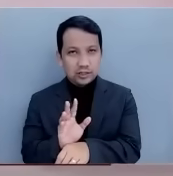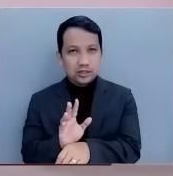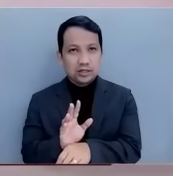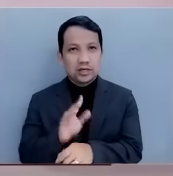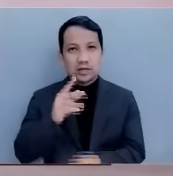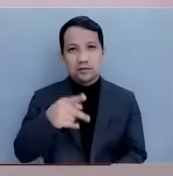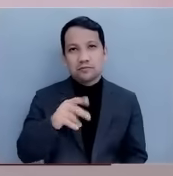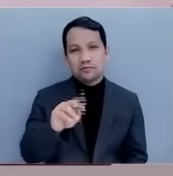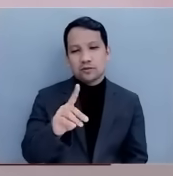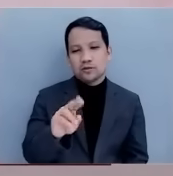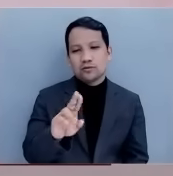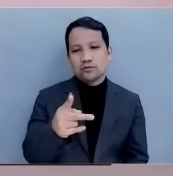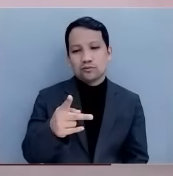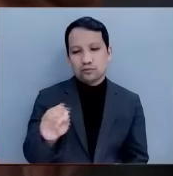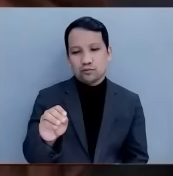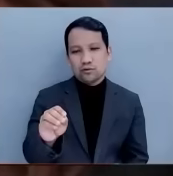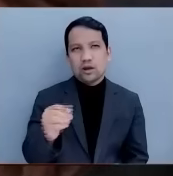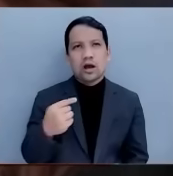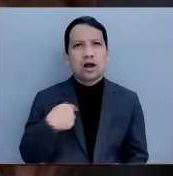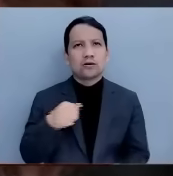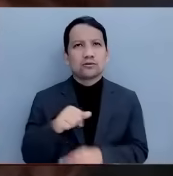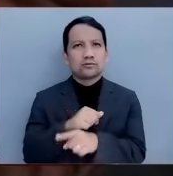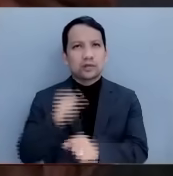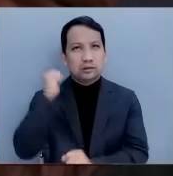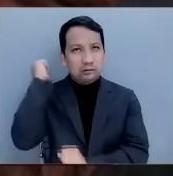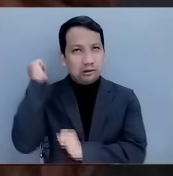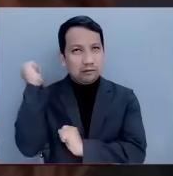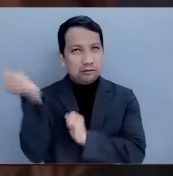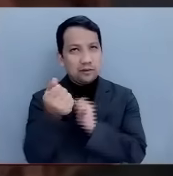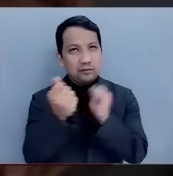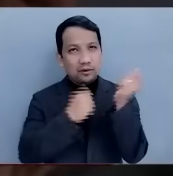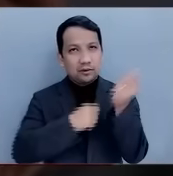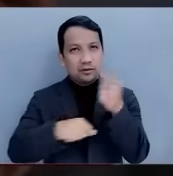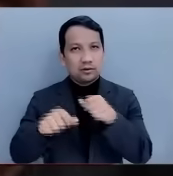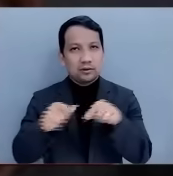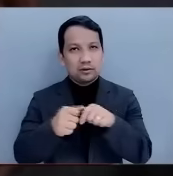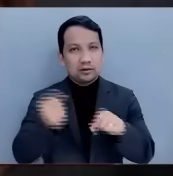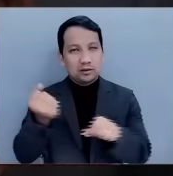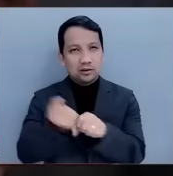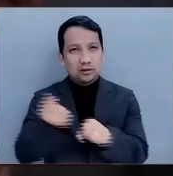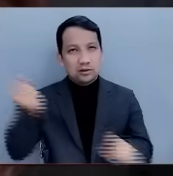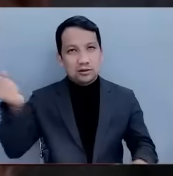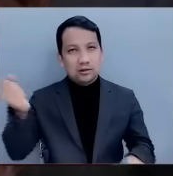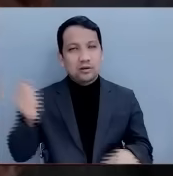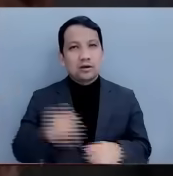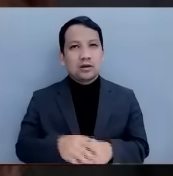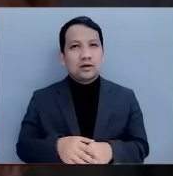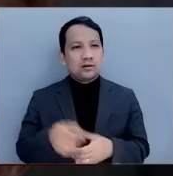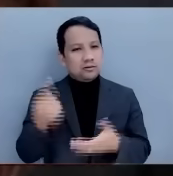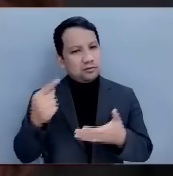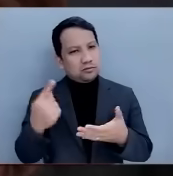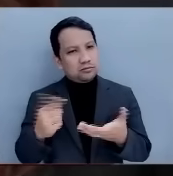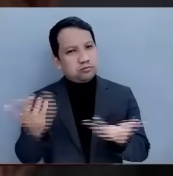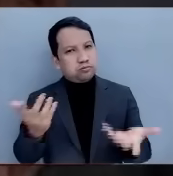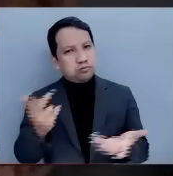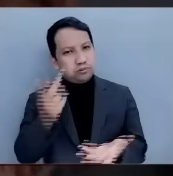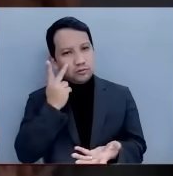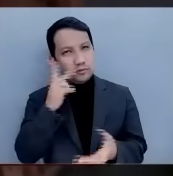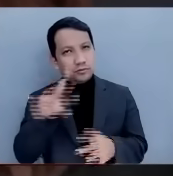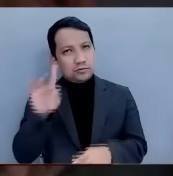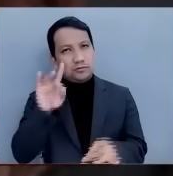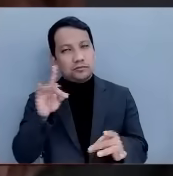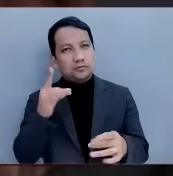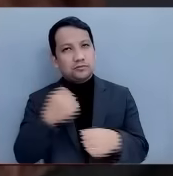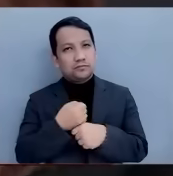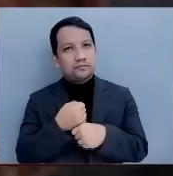Pinduko. I trained for arnis, yung short stick and then long stick. Tapos, chinek namin kung which one suits me